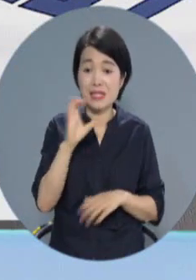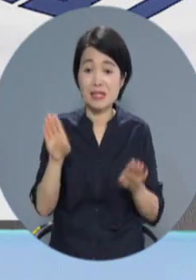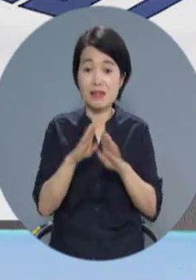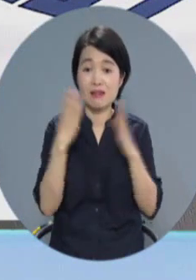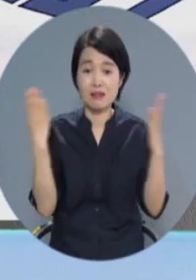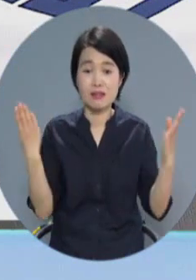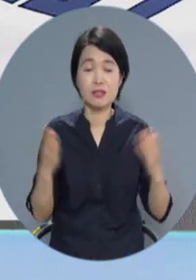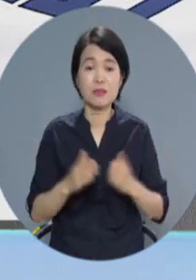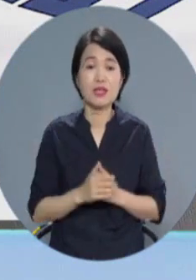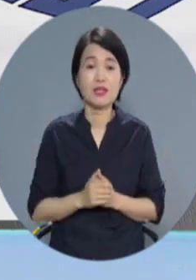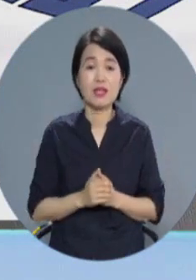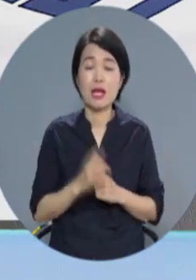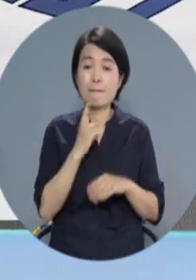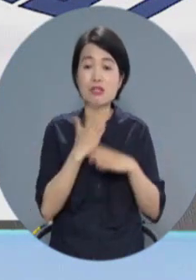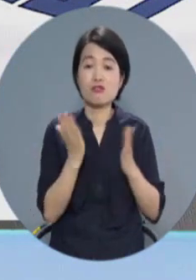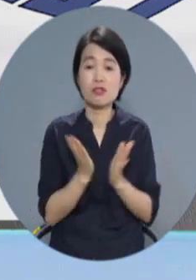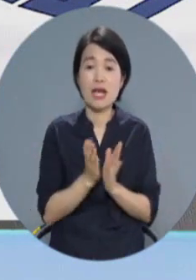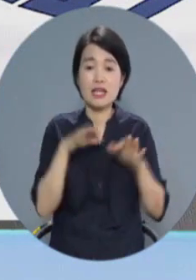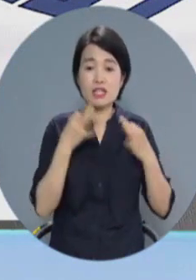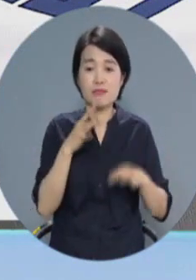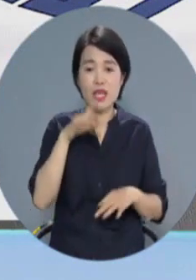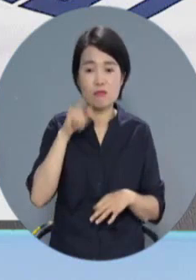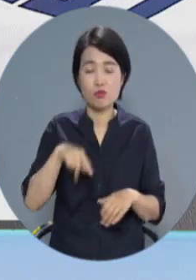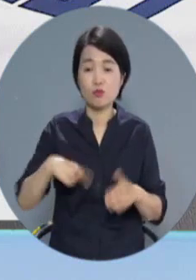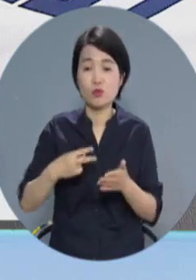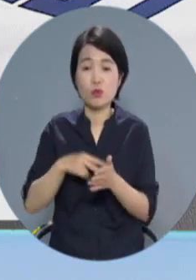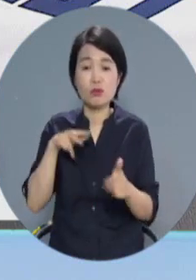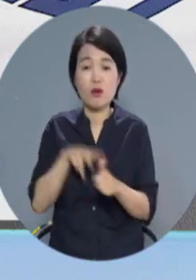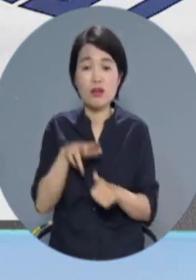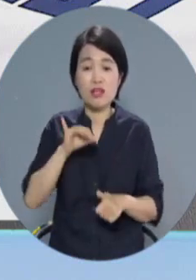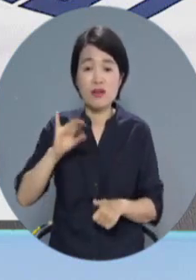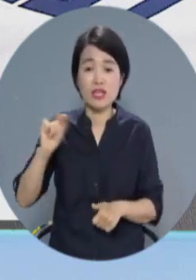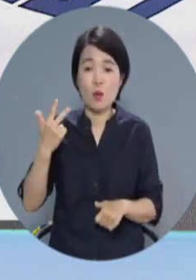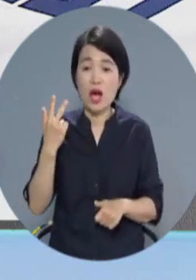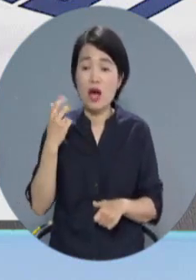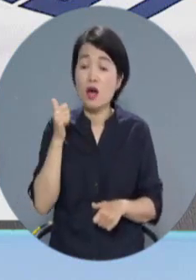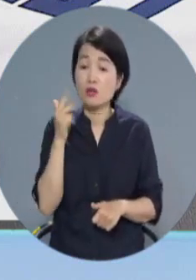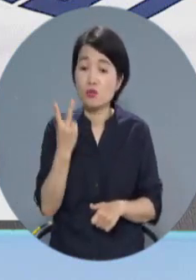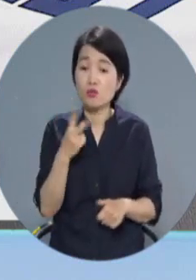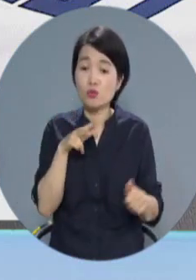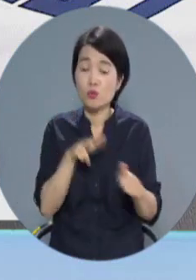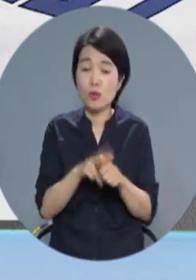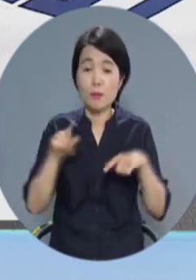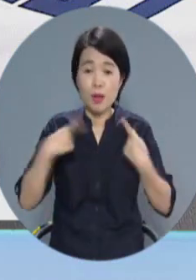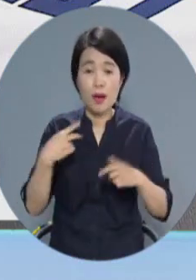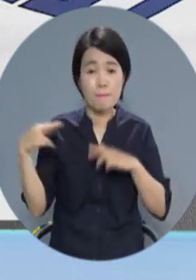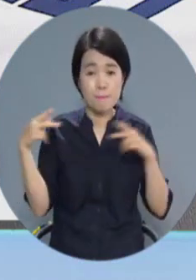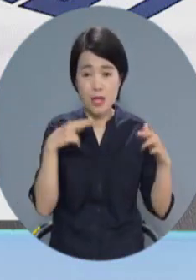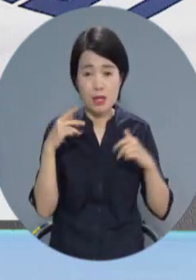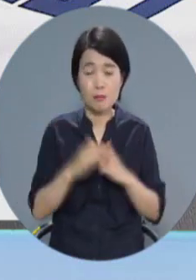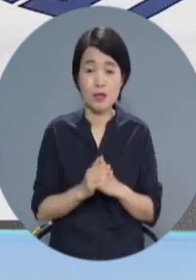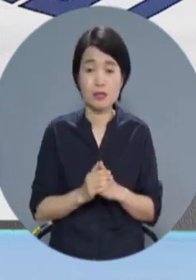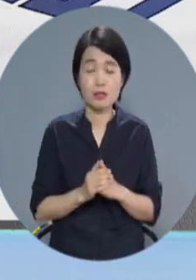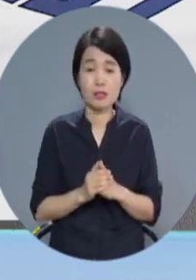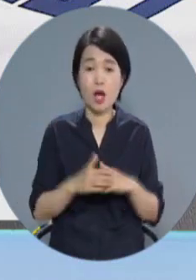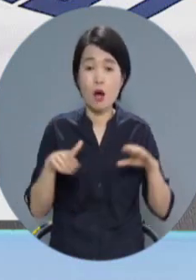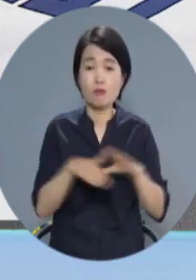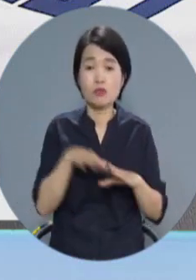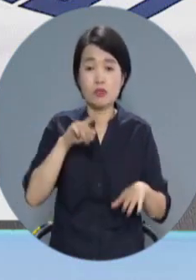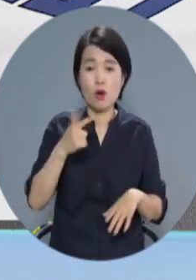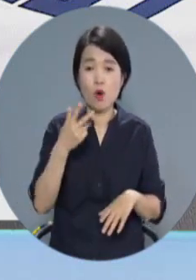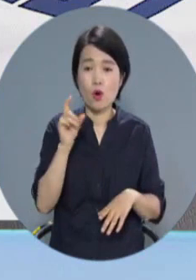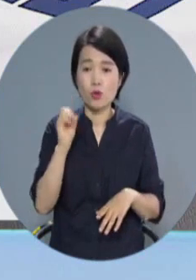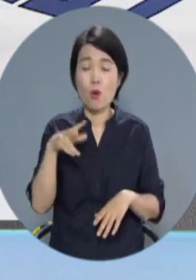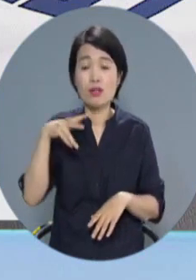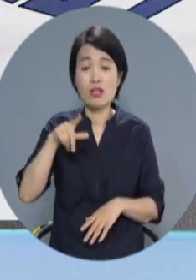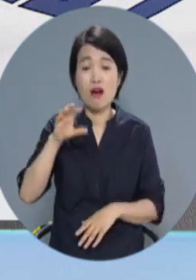열렸습니다. 더불어민주당 김재무, 무소속 정인화 두 후보가 참여해 설전을 벌였고, 무소속 문선용,